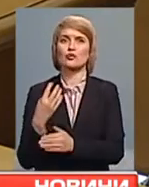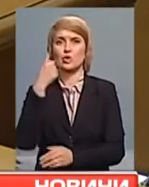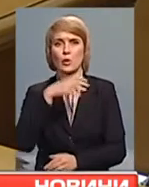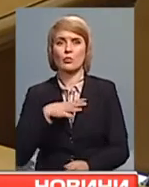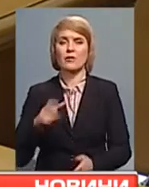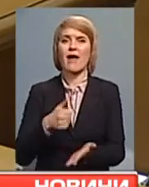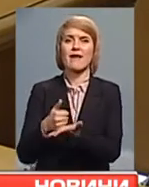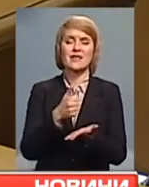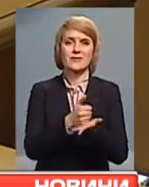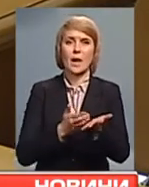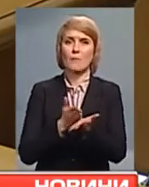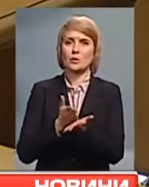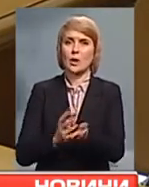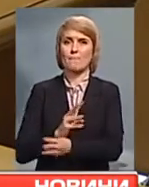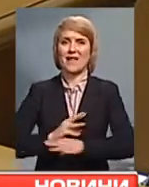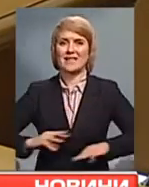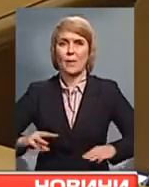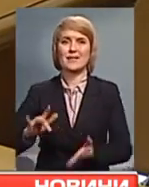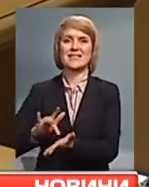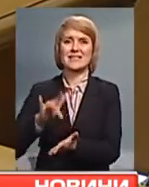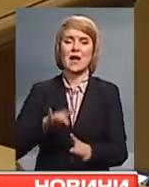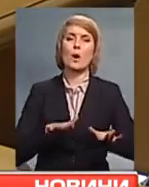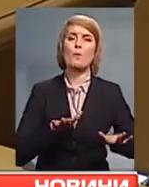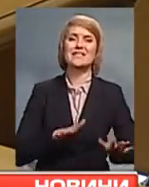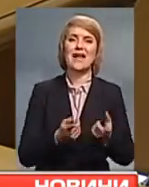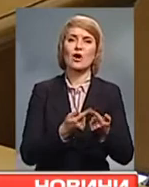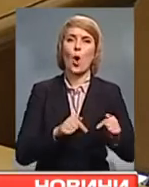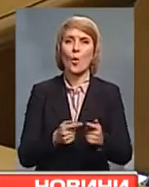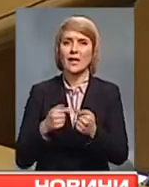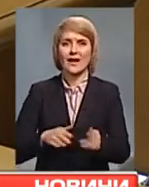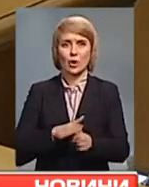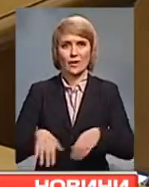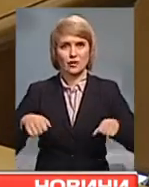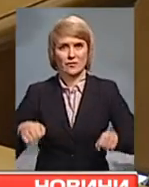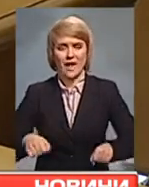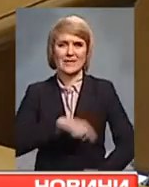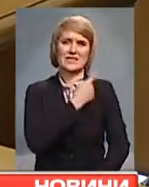керівних посадах в парламенті, центральних та місцевих органах виконавчої влади, силових відомствах.